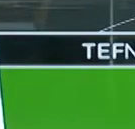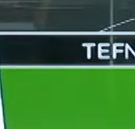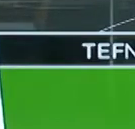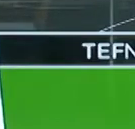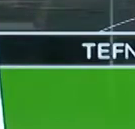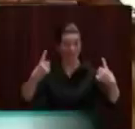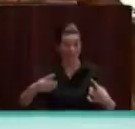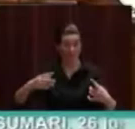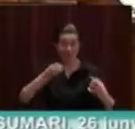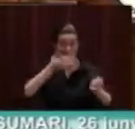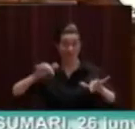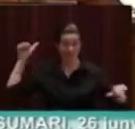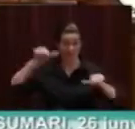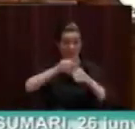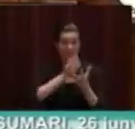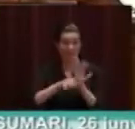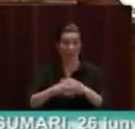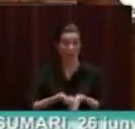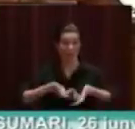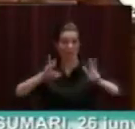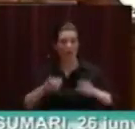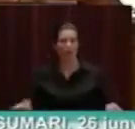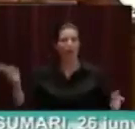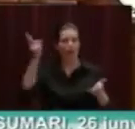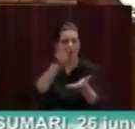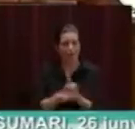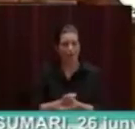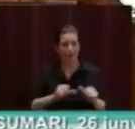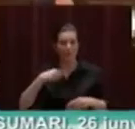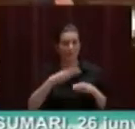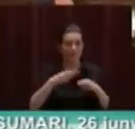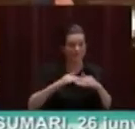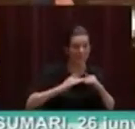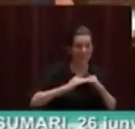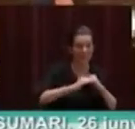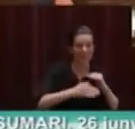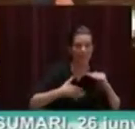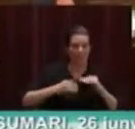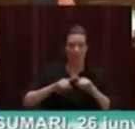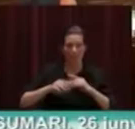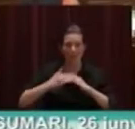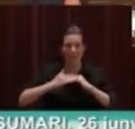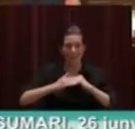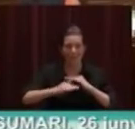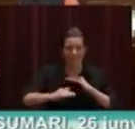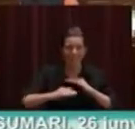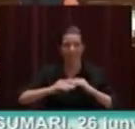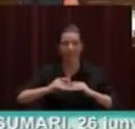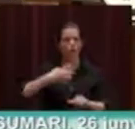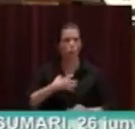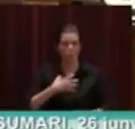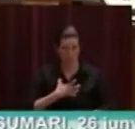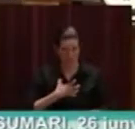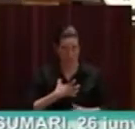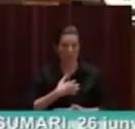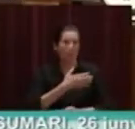en el càrrec. En el seu discurs, na Armengol ha anunciat la creació a caixa legislatura d'una oficina de l'habitatge que garanteixi que residents de cada